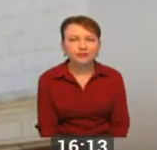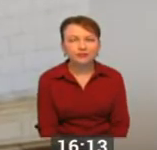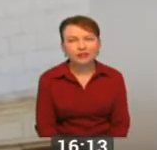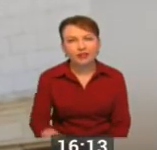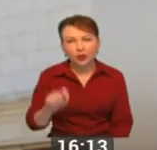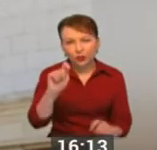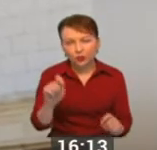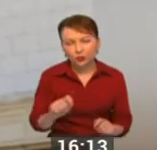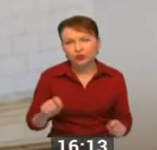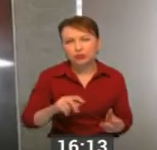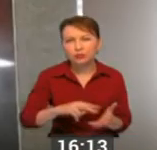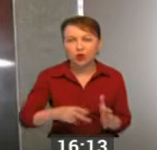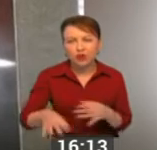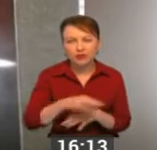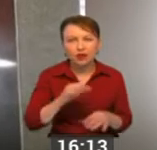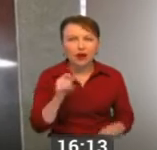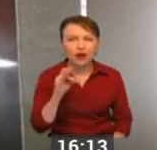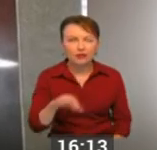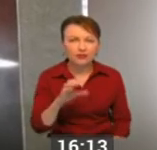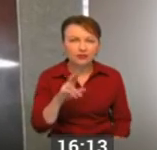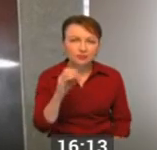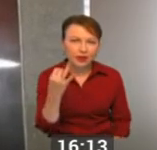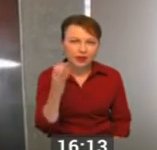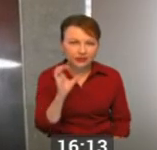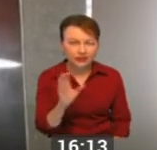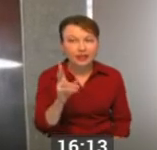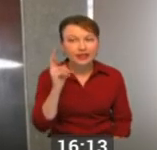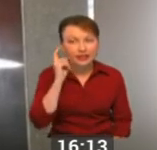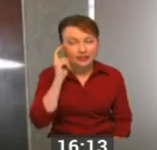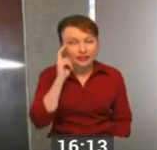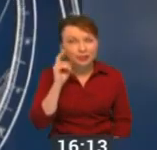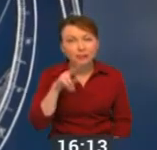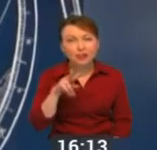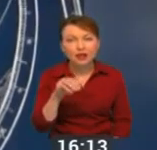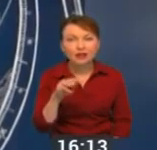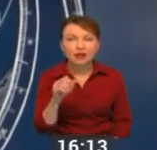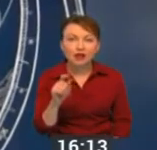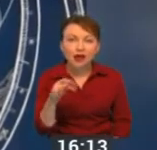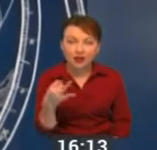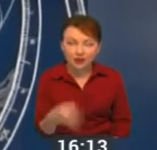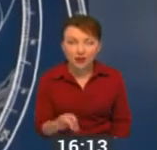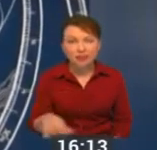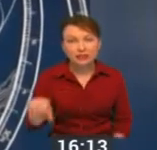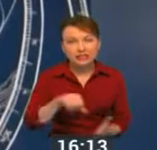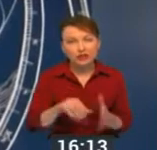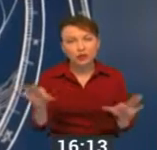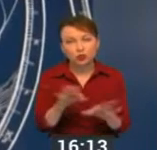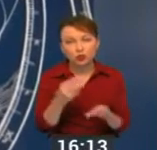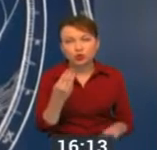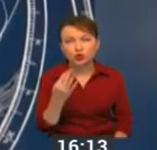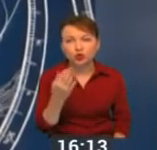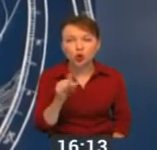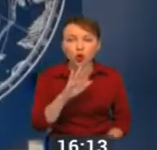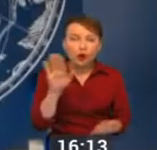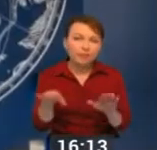Художній проєкт «Art Space» Київського планетарію о 19:30 представляє музичне шоу «Під зоряним